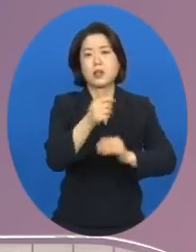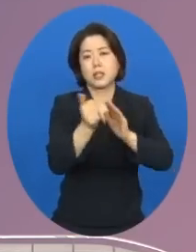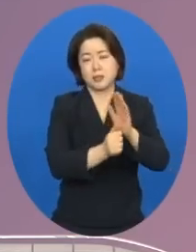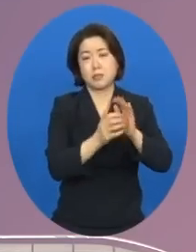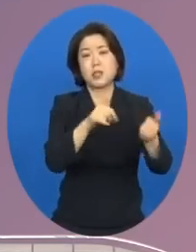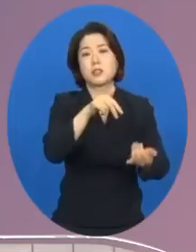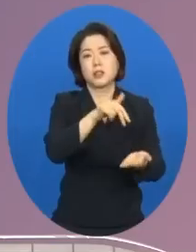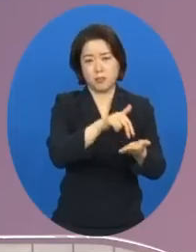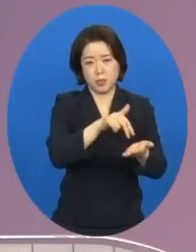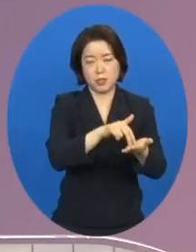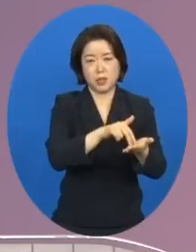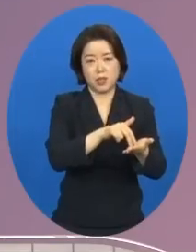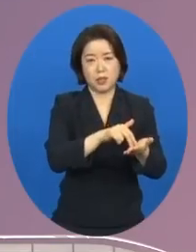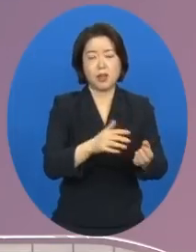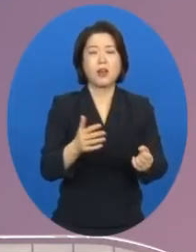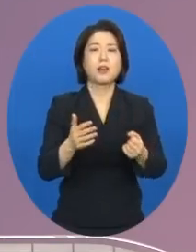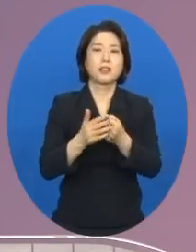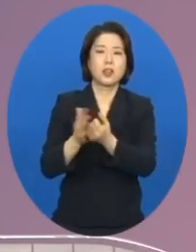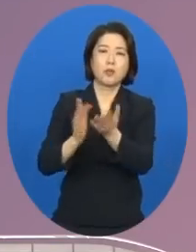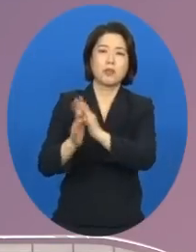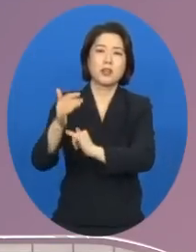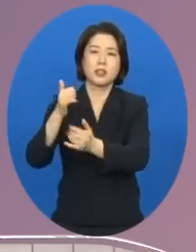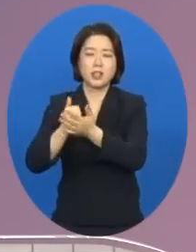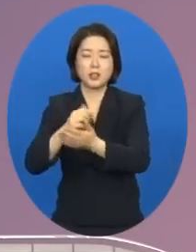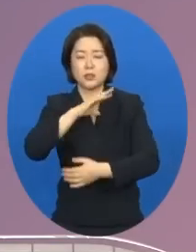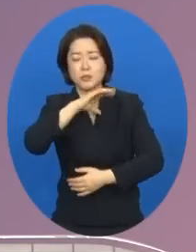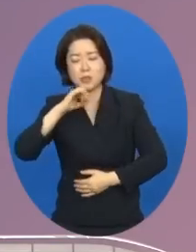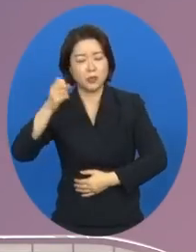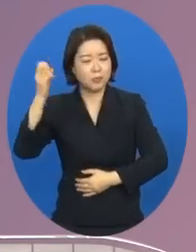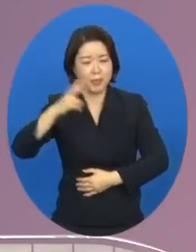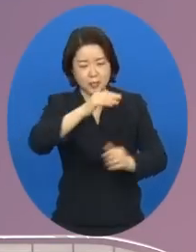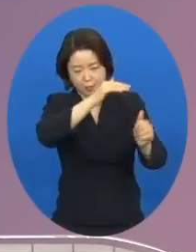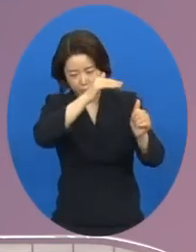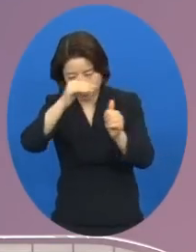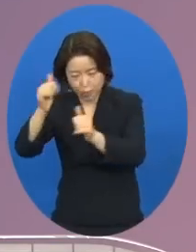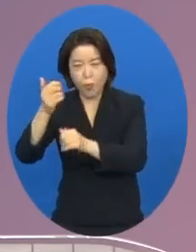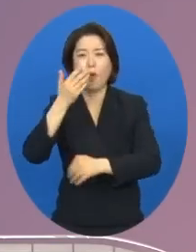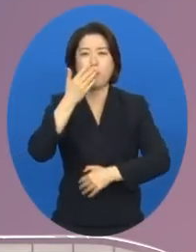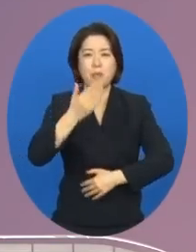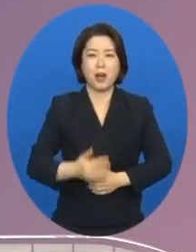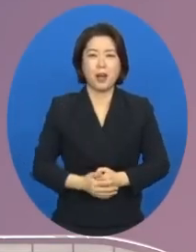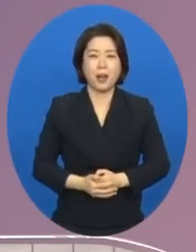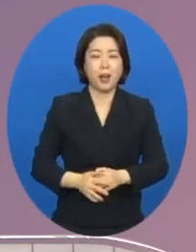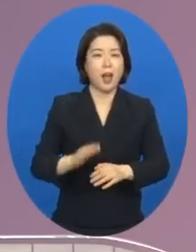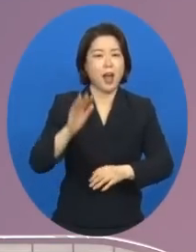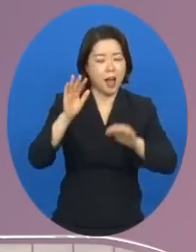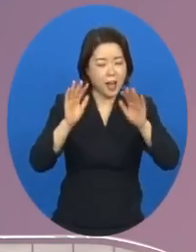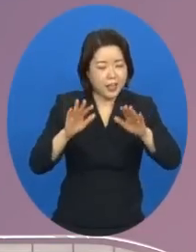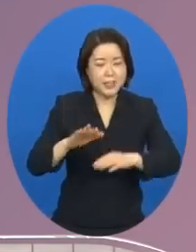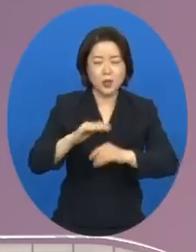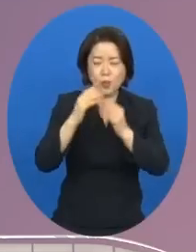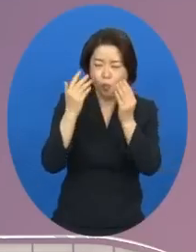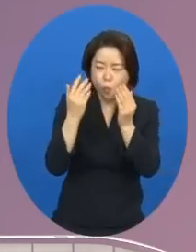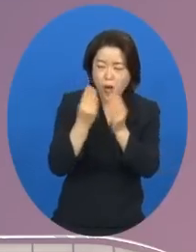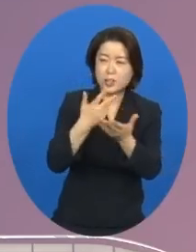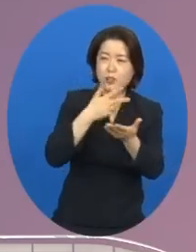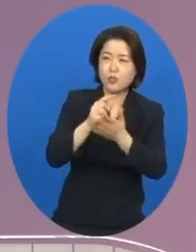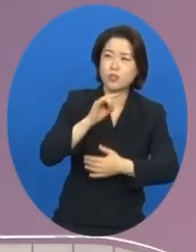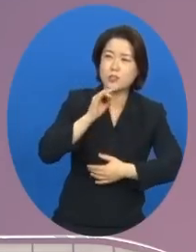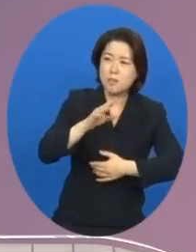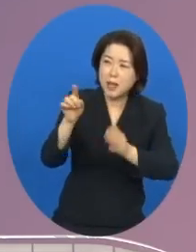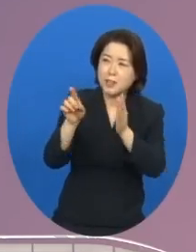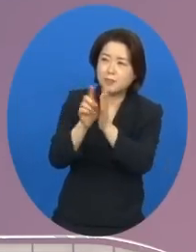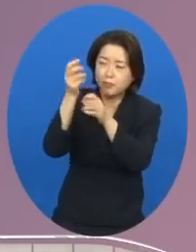그래서 예수님이 베드로를 다시 부르실 수 있었던 겁니다. 이제는 전적으로 주님만 의지하는, 손가락